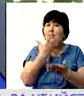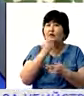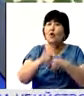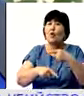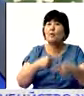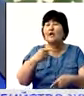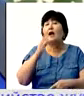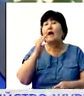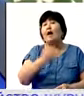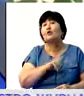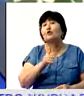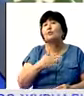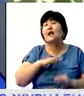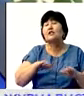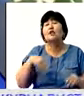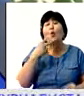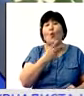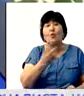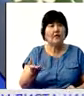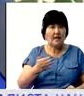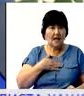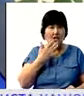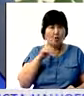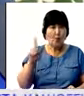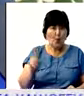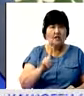продолжение. Хотели, чтобы наши дети увидели наш музей,